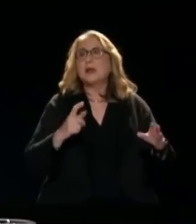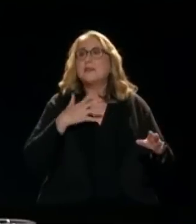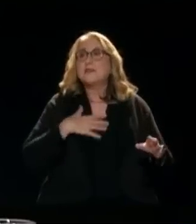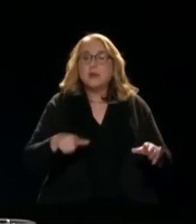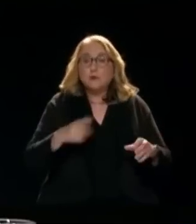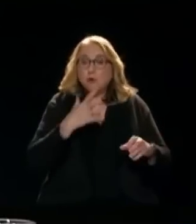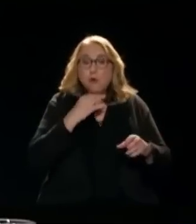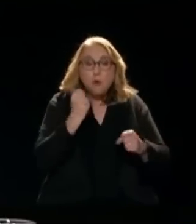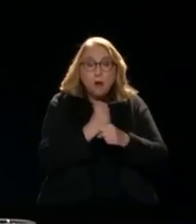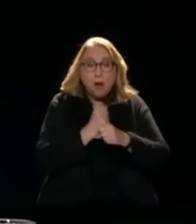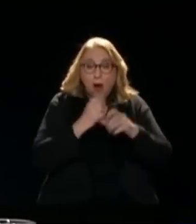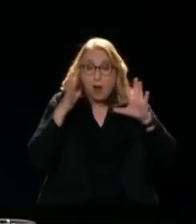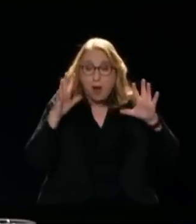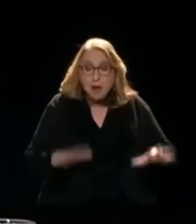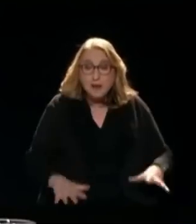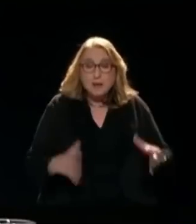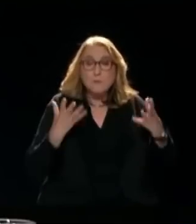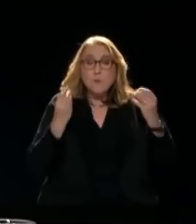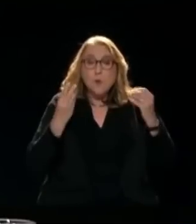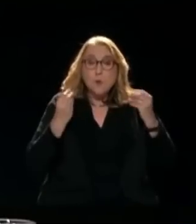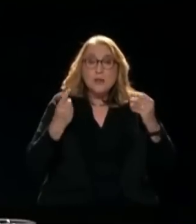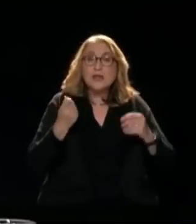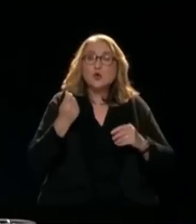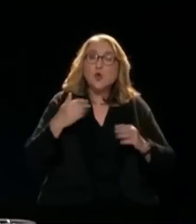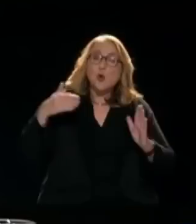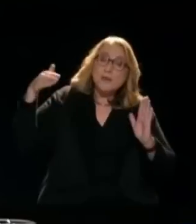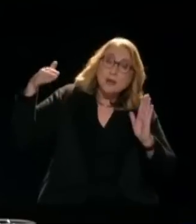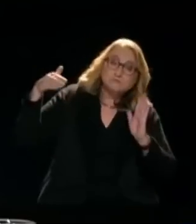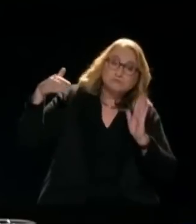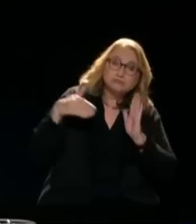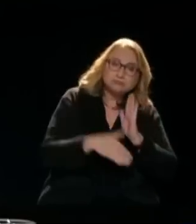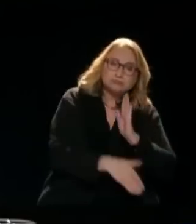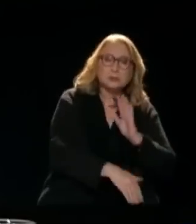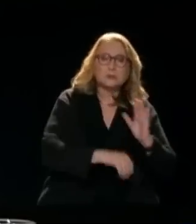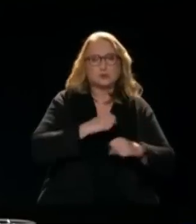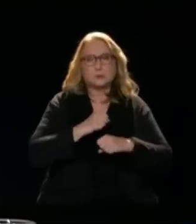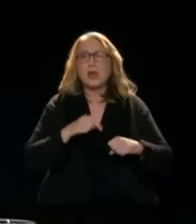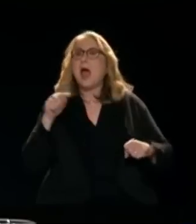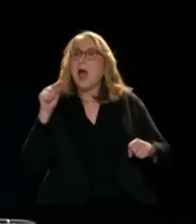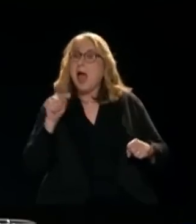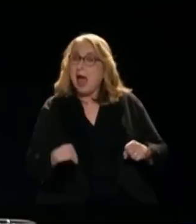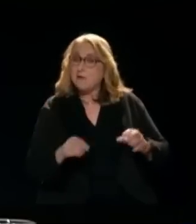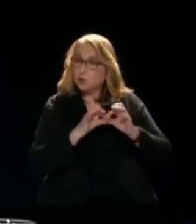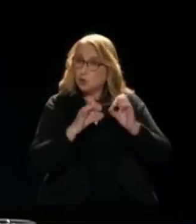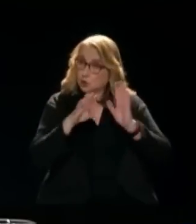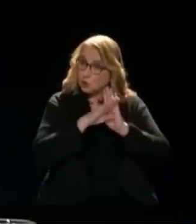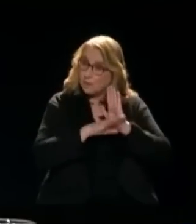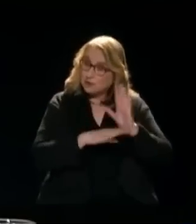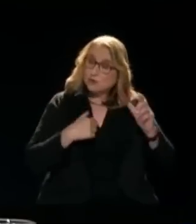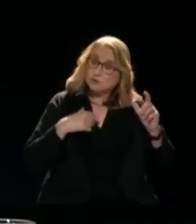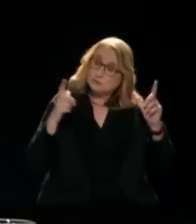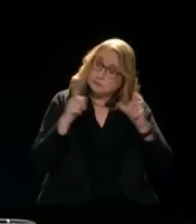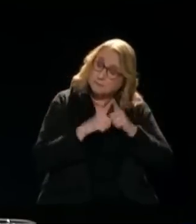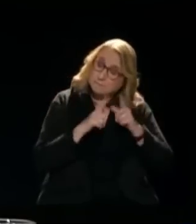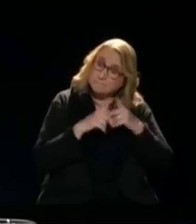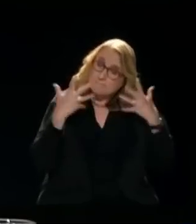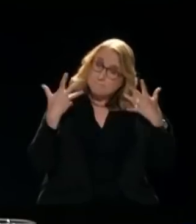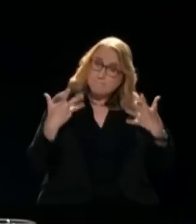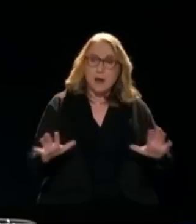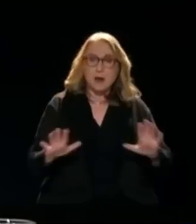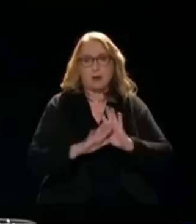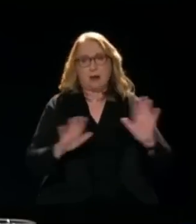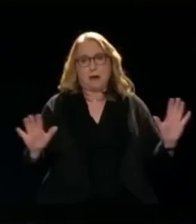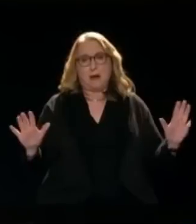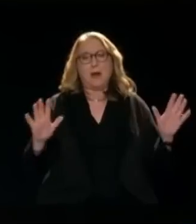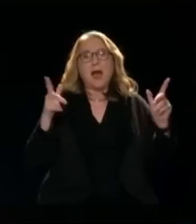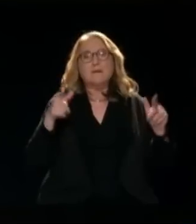καλπάζο ανεργία και την ύφεση στι οικονομίε του. Είναι ένα δοκιμασμένο μέτρο το οποίο το κάνει γιατί. Γιατί κανονικά αυτό πρέπει να το δίνει ο